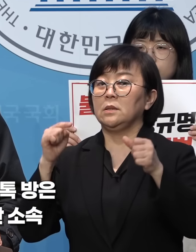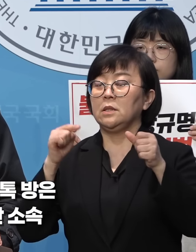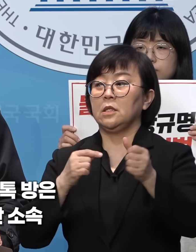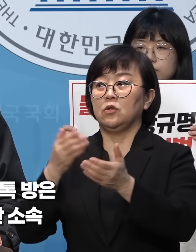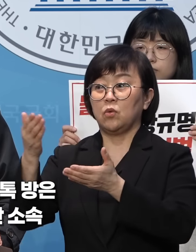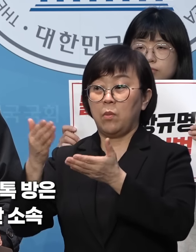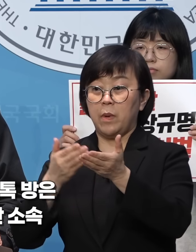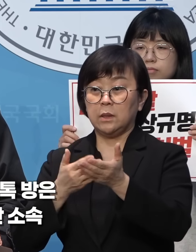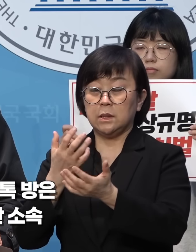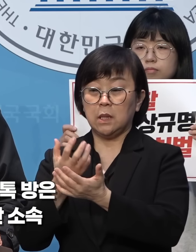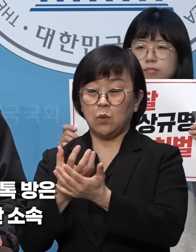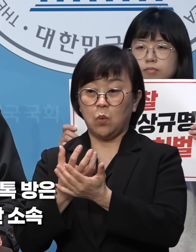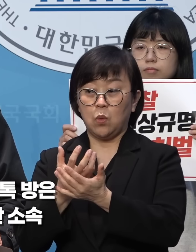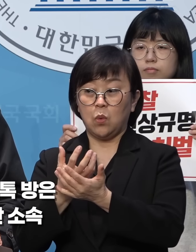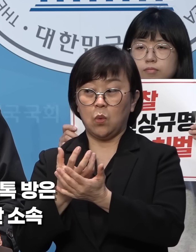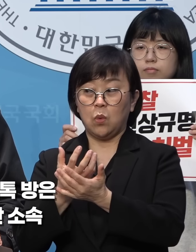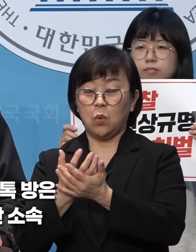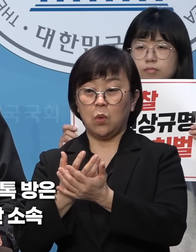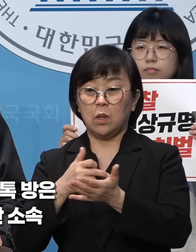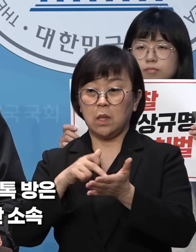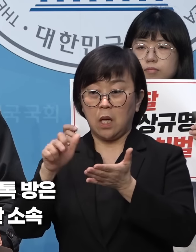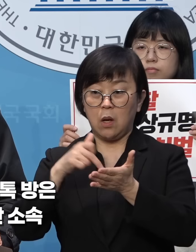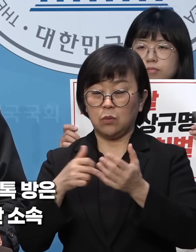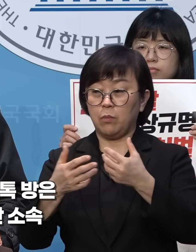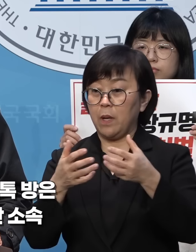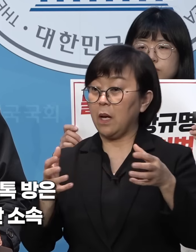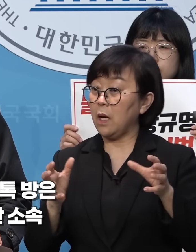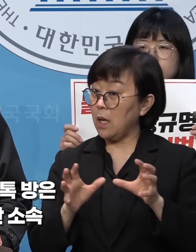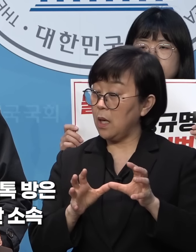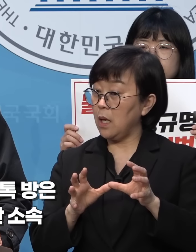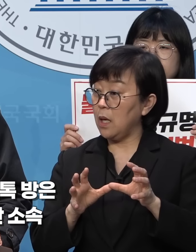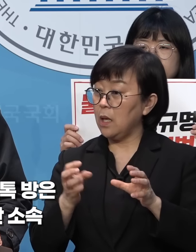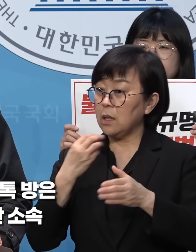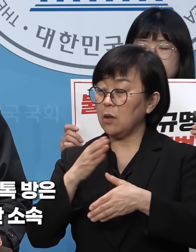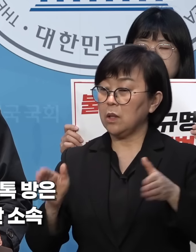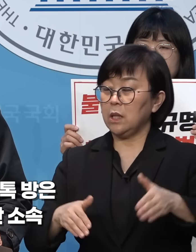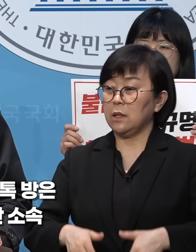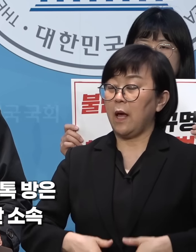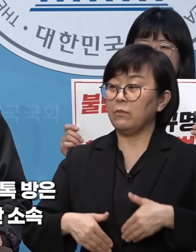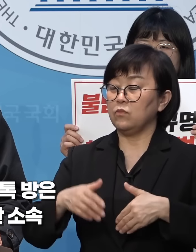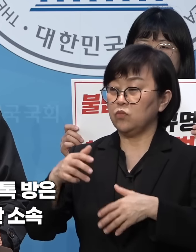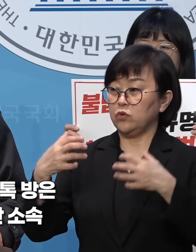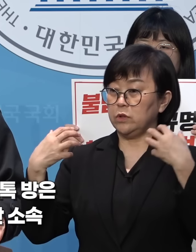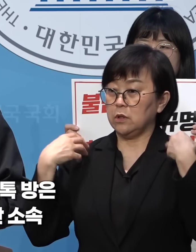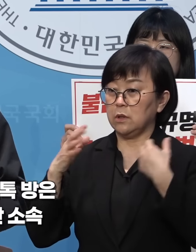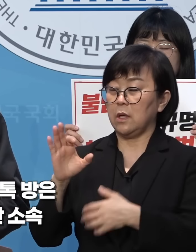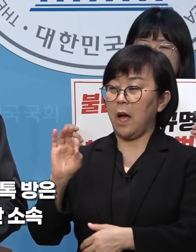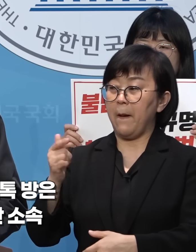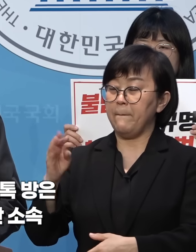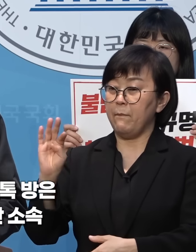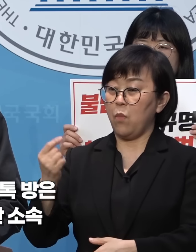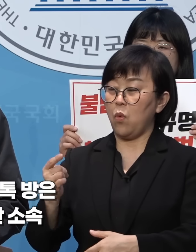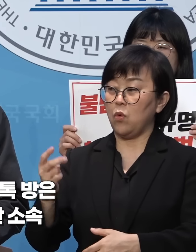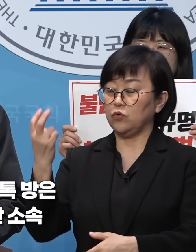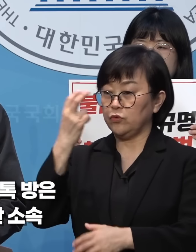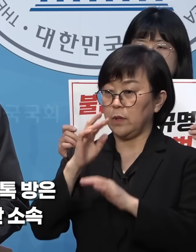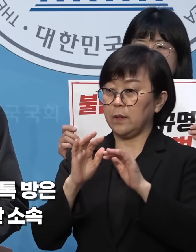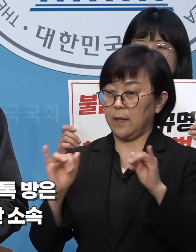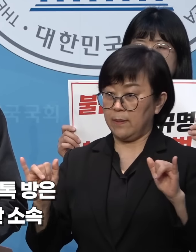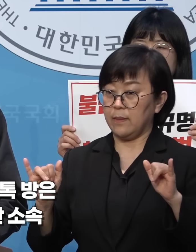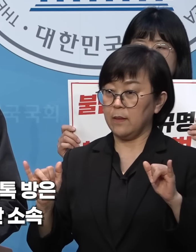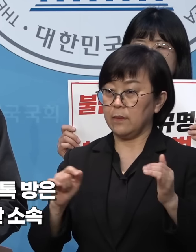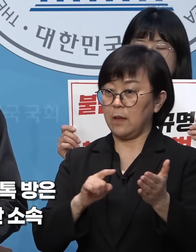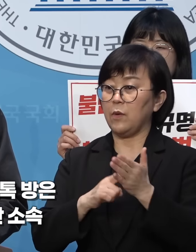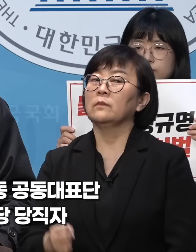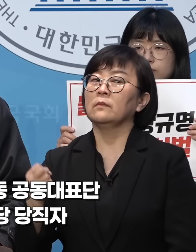주고받은 자료를 주고받은 그 카카오톡 방은 경기 남부청 안보수사단 소속 으로